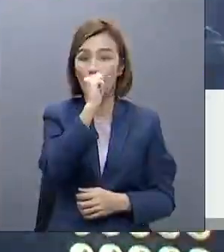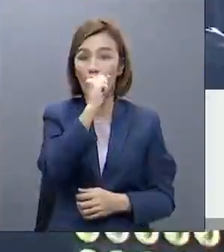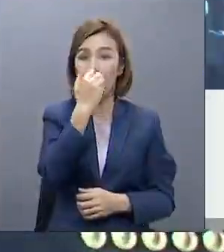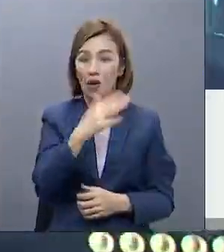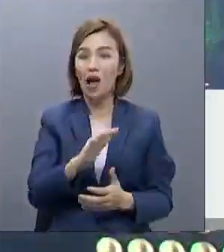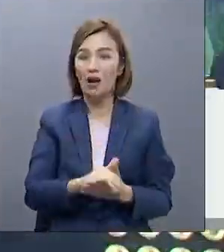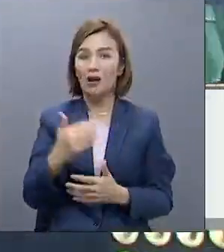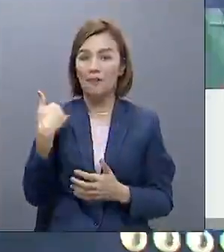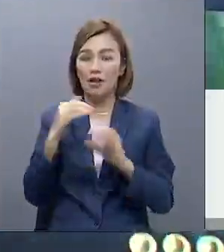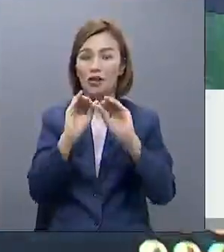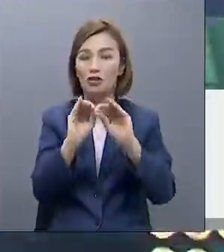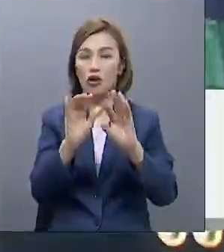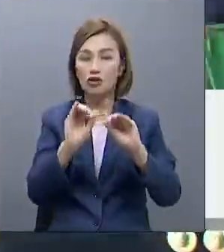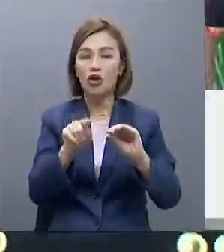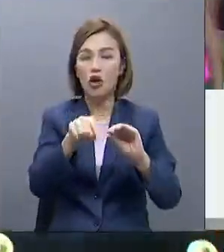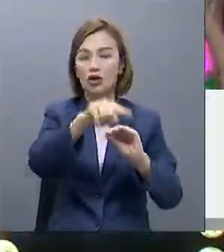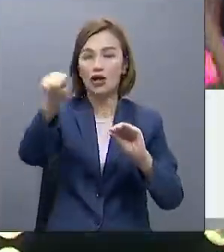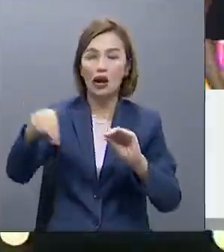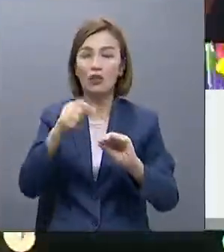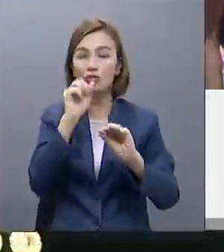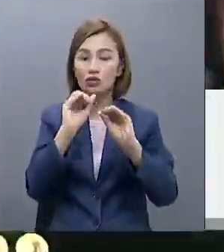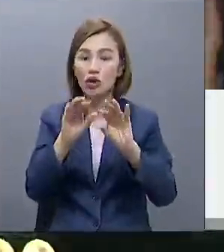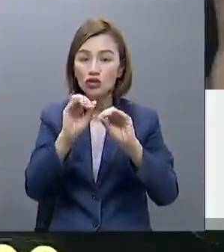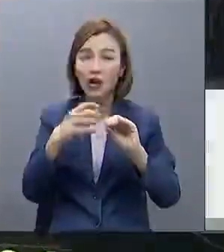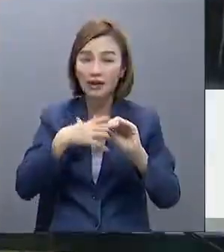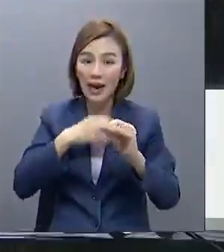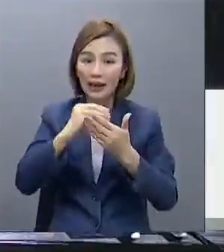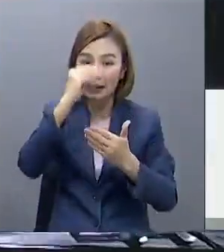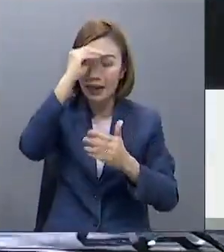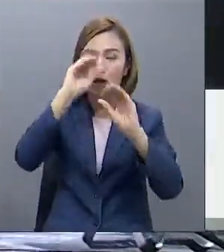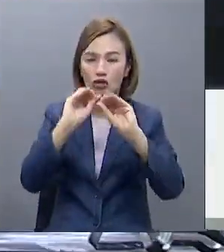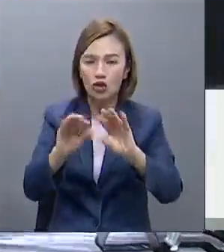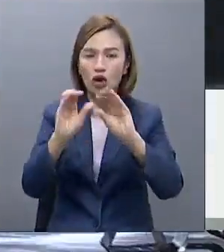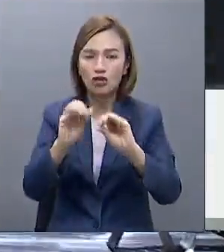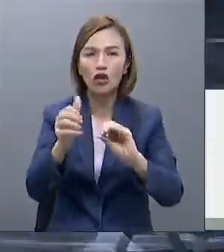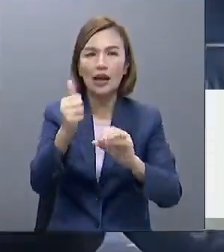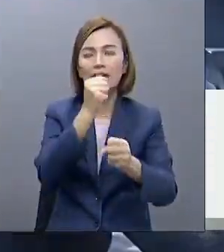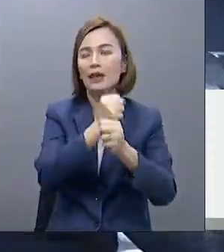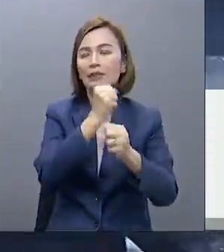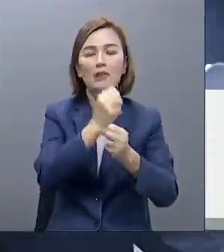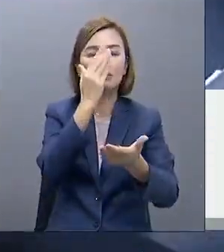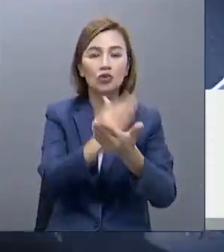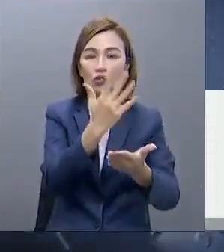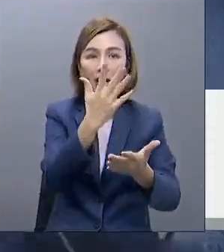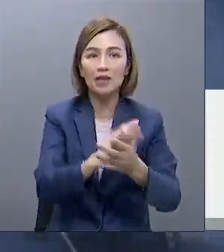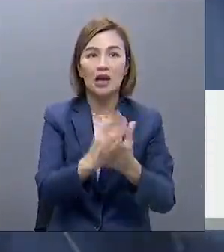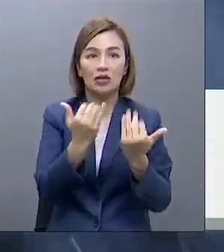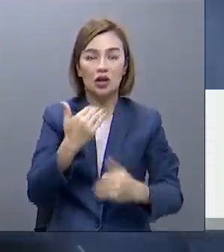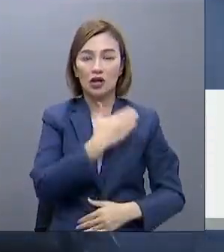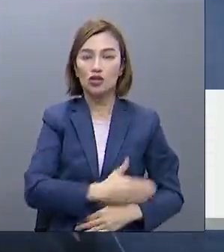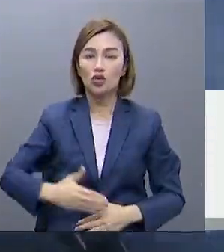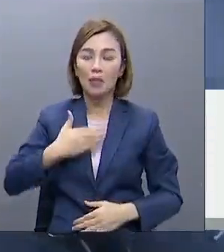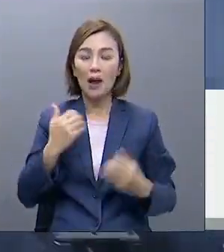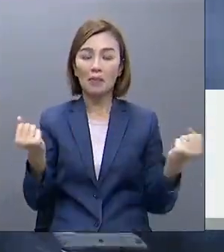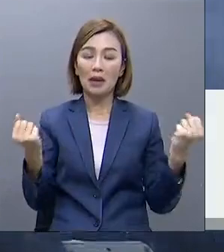ก็ยังเปิดสอนร้องเพลงเป็นวิทยาทานด้วยเรียกว่าทำมาทุกอย่างไม่เคยหยุดแม้ตอนนี้สุขภาพไม่ได้แข็งแร